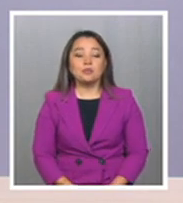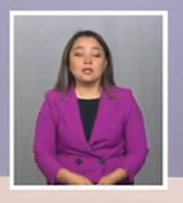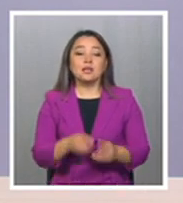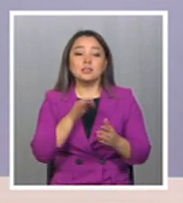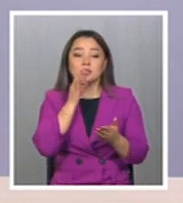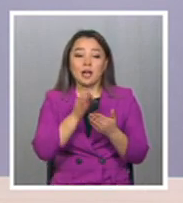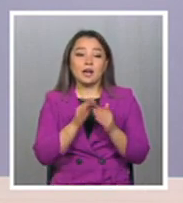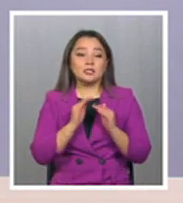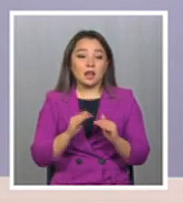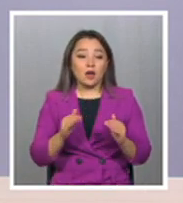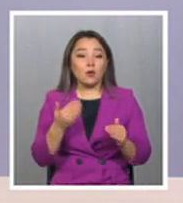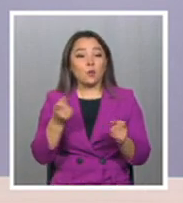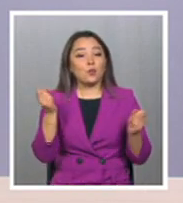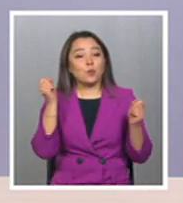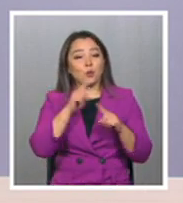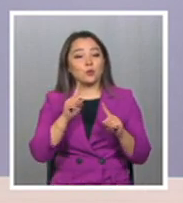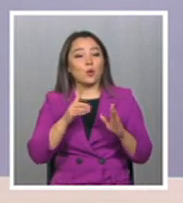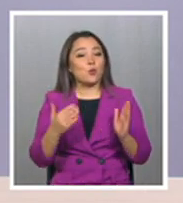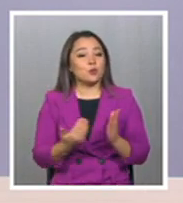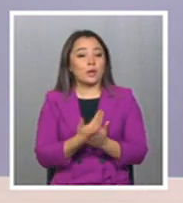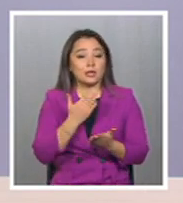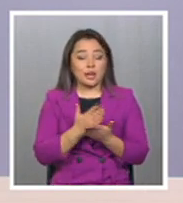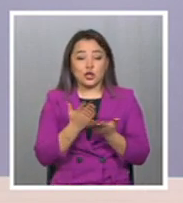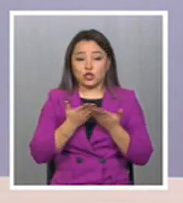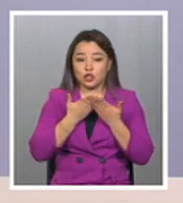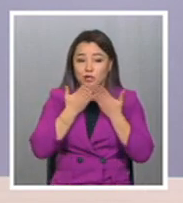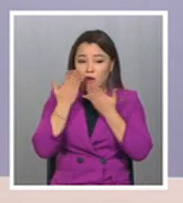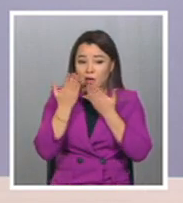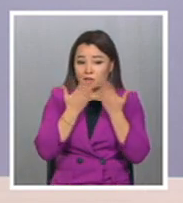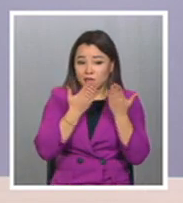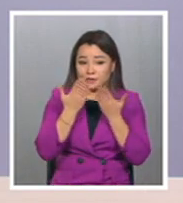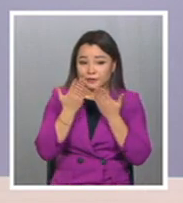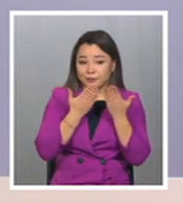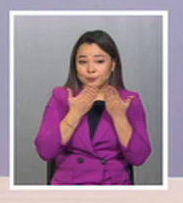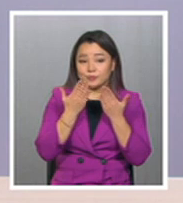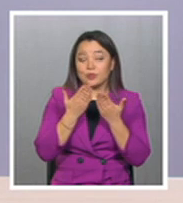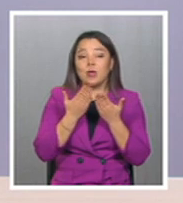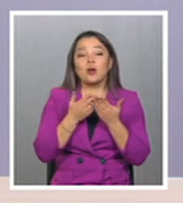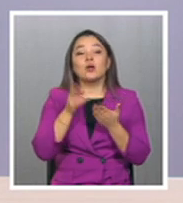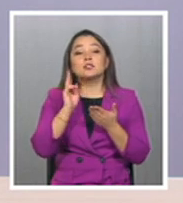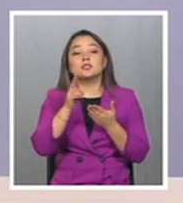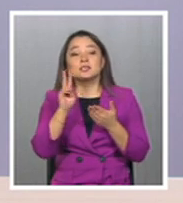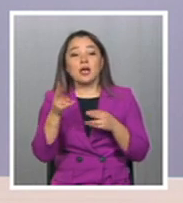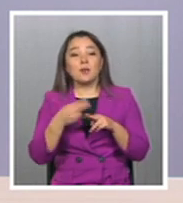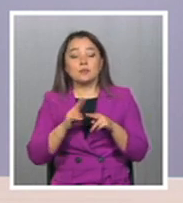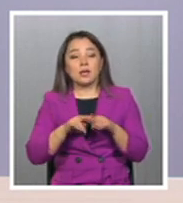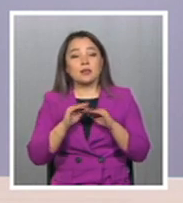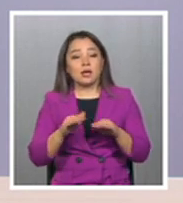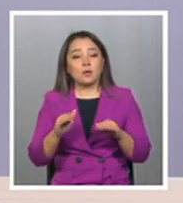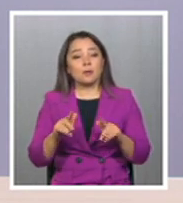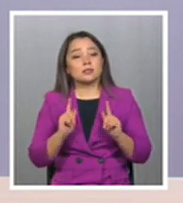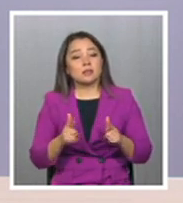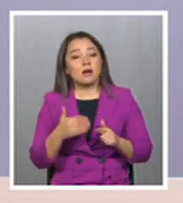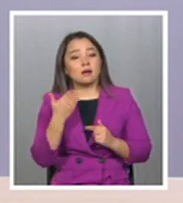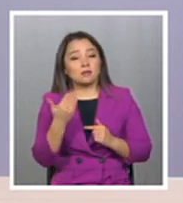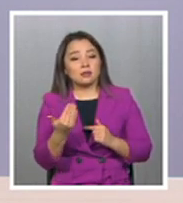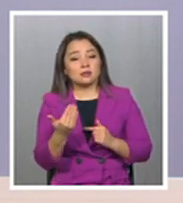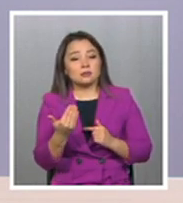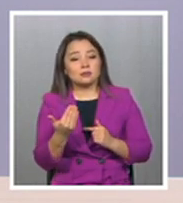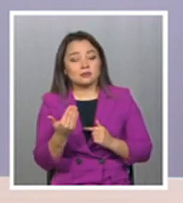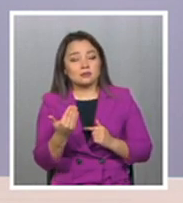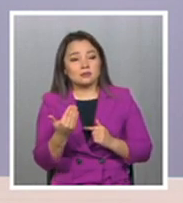ребята, вы узнали что-то новое о читателях? С кем из ребят вы согласны?